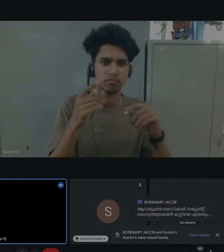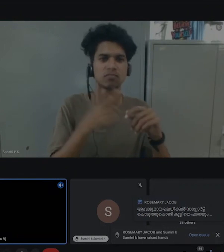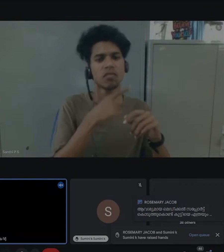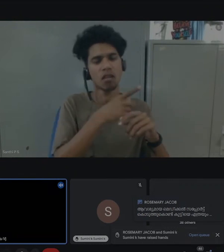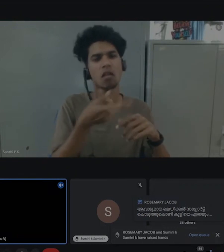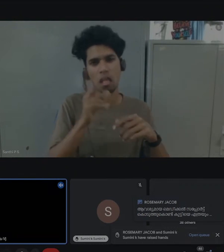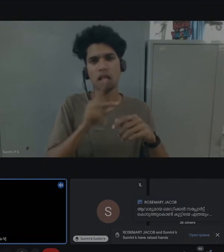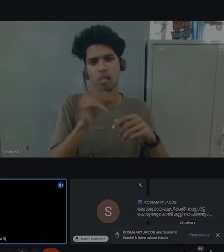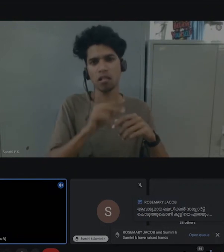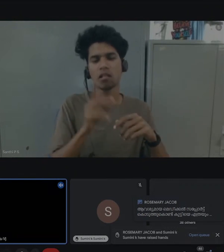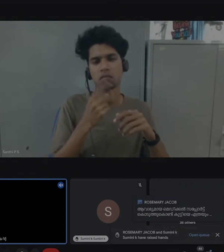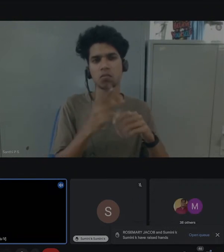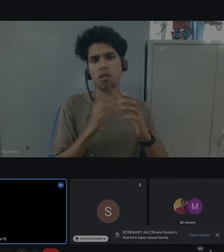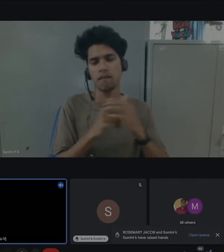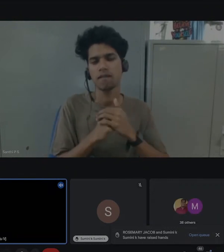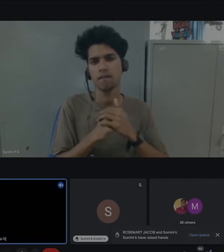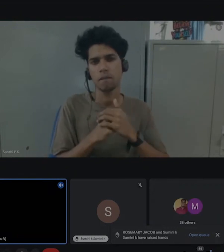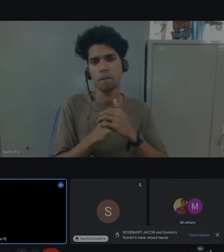കാണിച്ചുകൊണ്ടിരിക്കുന്നുണ്ട് അല്ലേ? അപ്പൊ